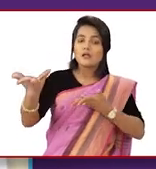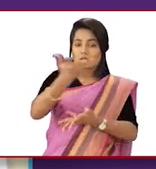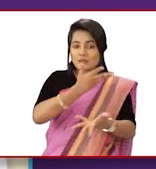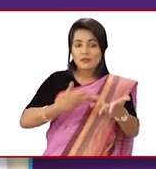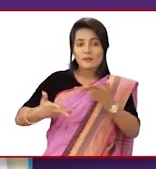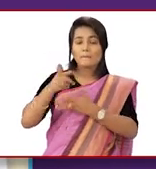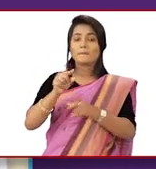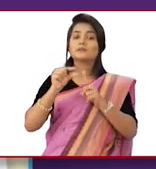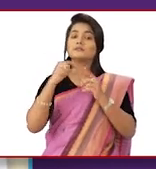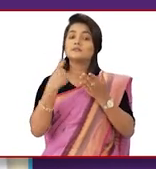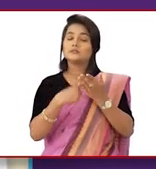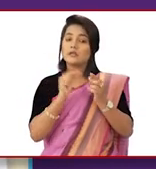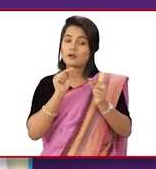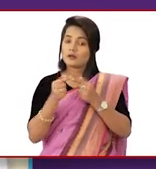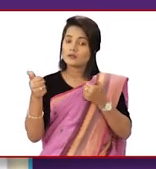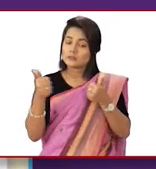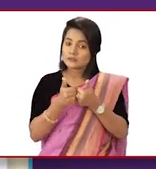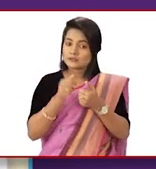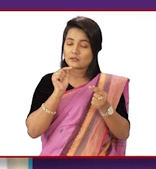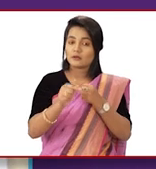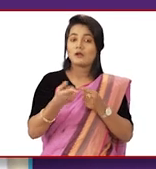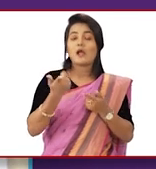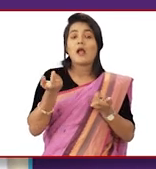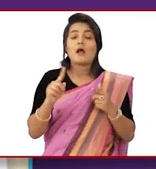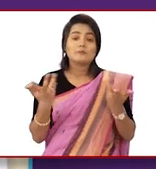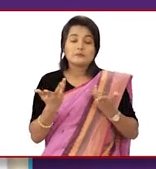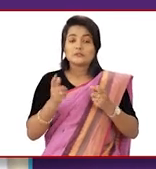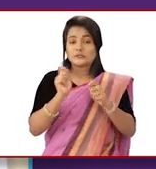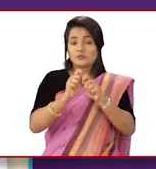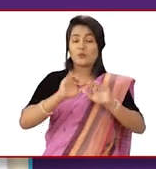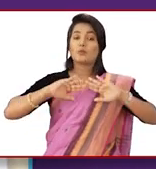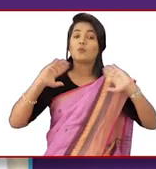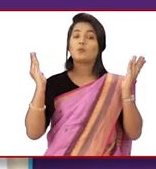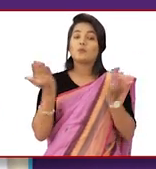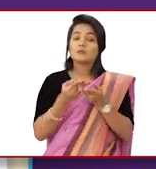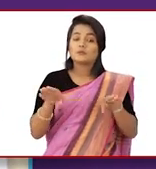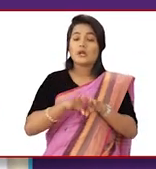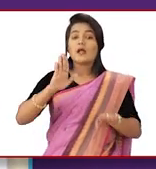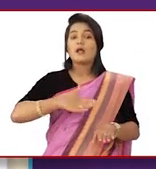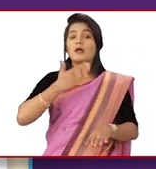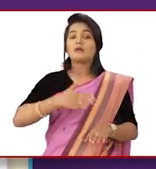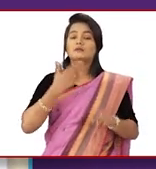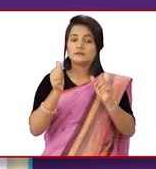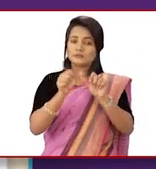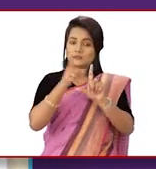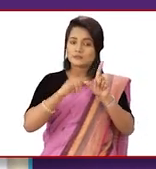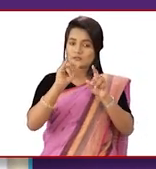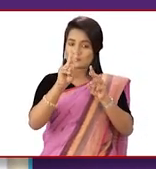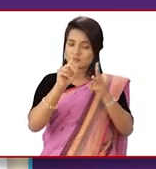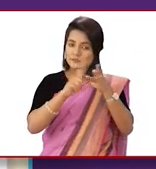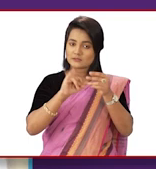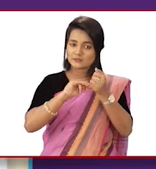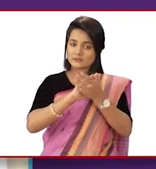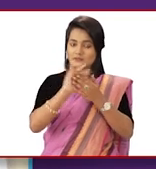your peers in regards to how to create a more equal world and how to encourage allyship in young men and